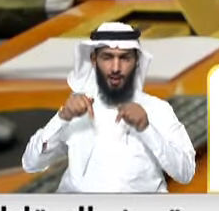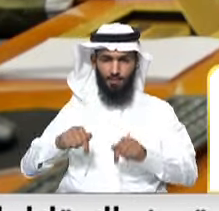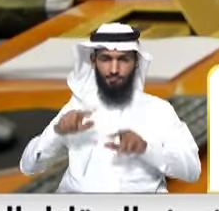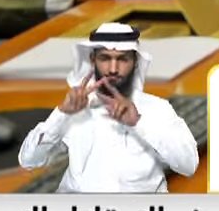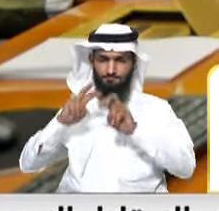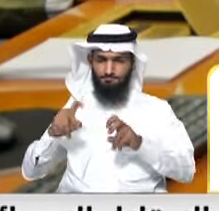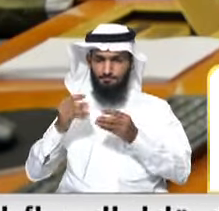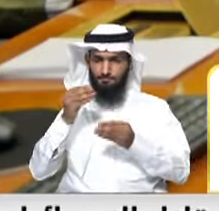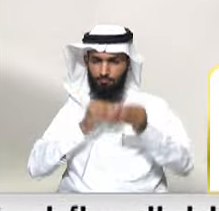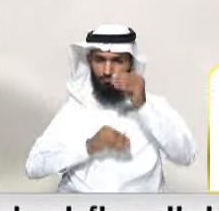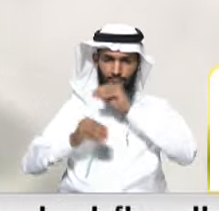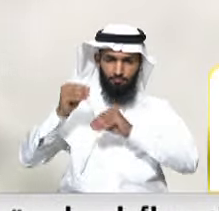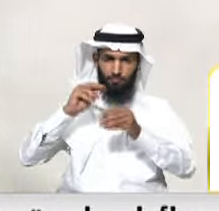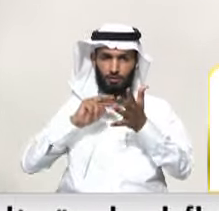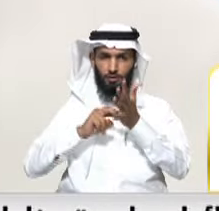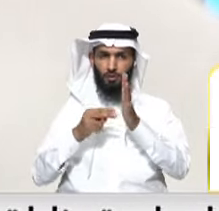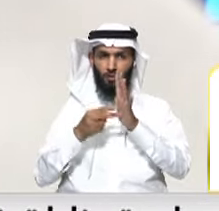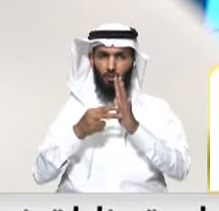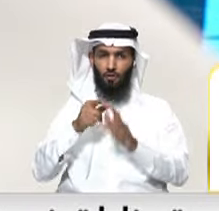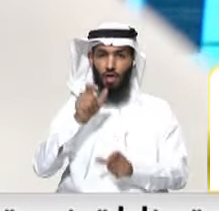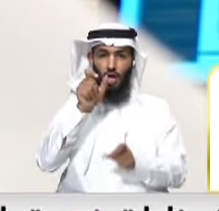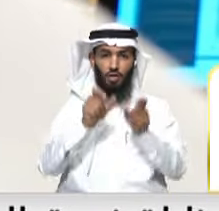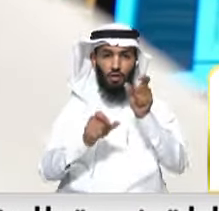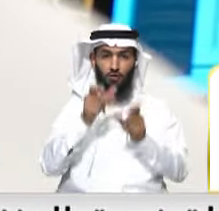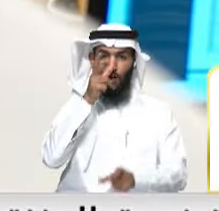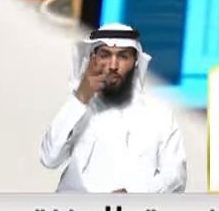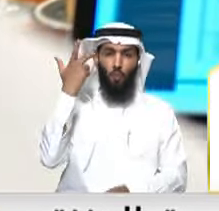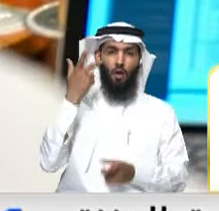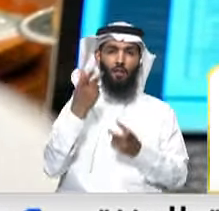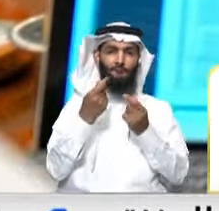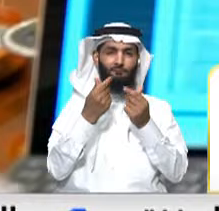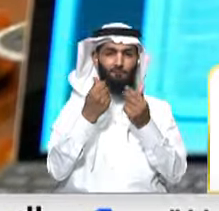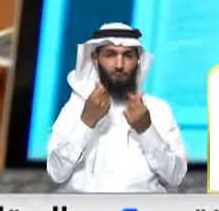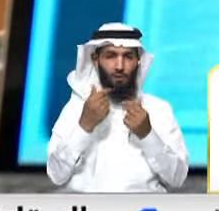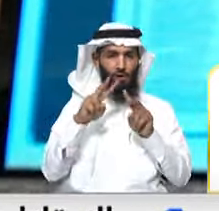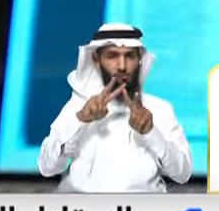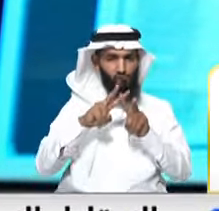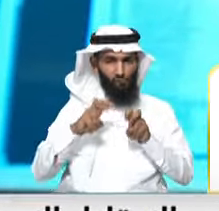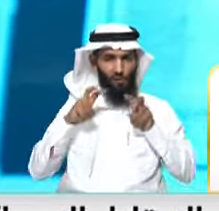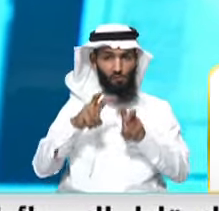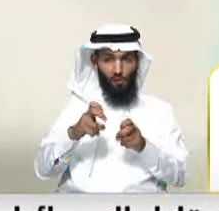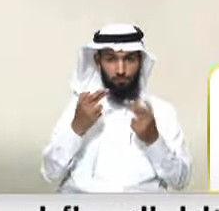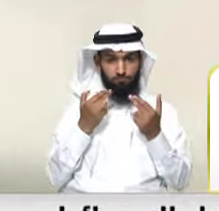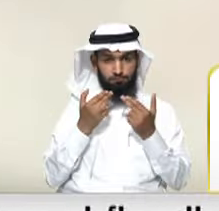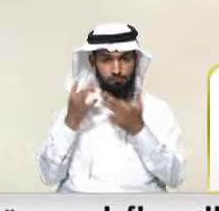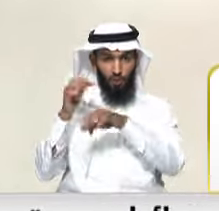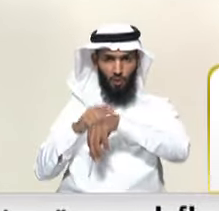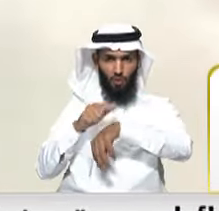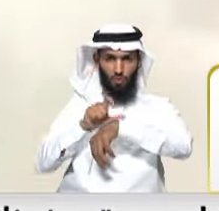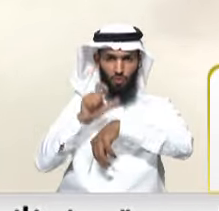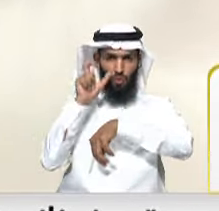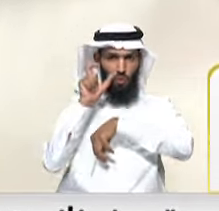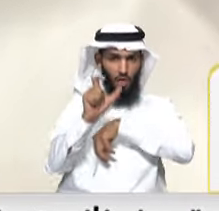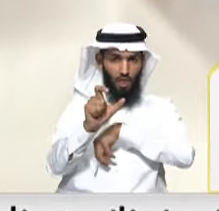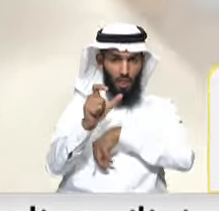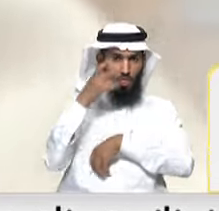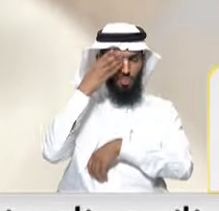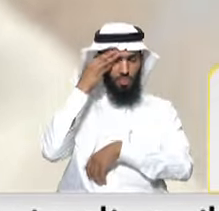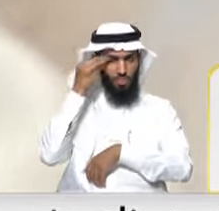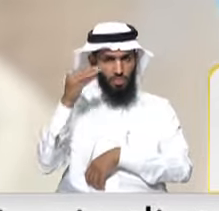بقانون بشأن إلغاء أحكام التقادم على مطالبات الدولة المالية سواء العامة والخاصة، وذلك حفاظا على المال